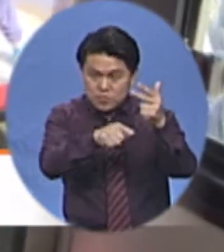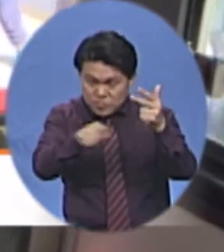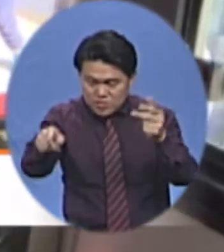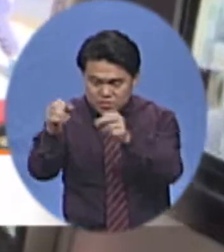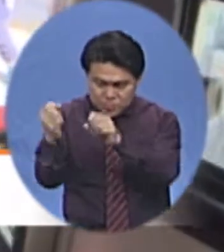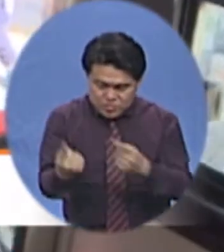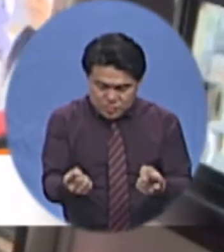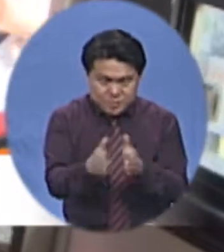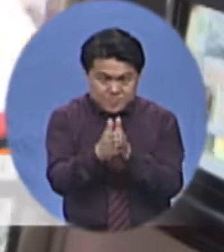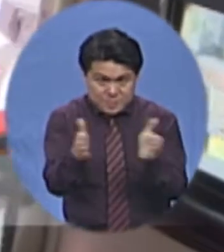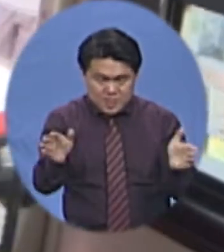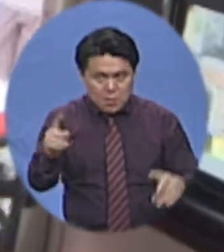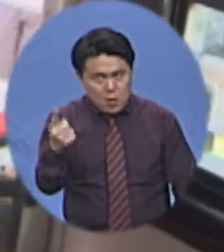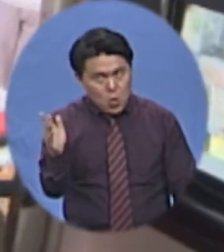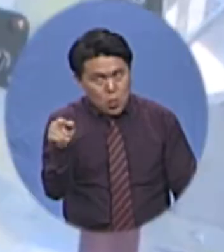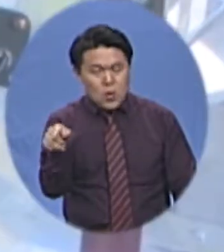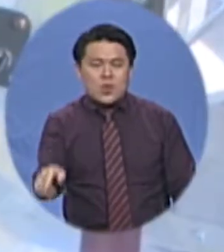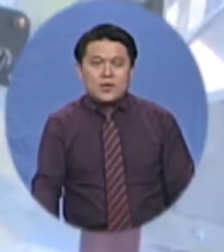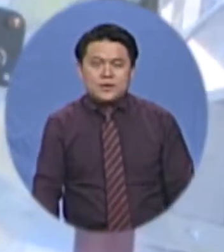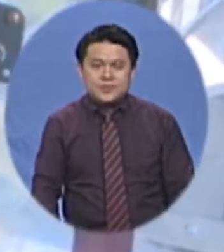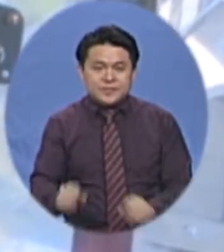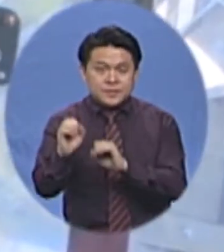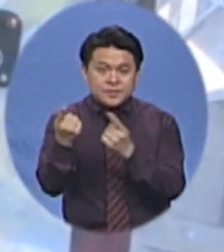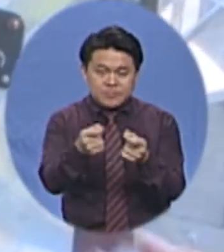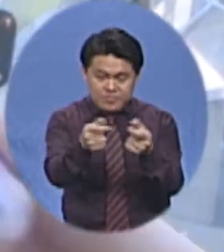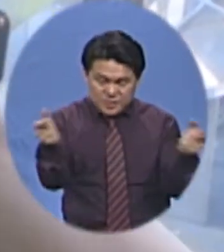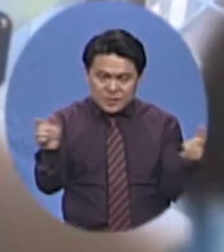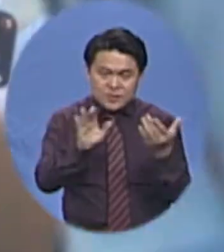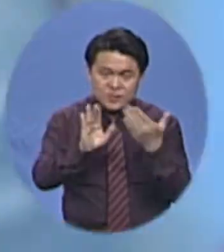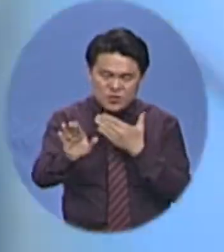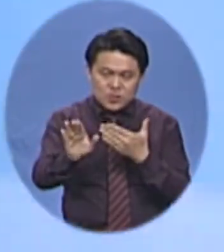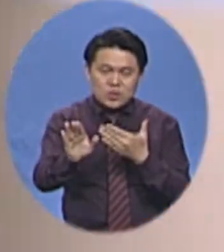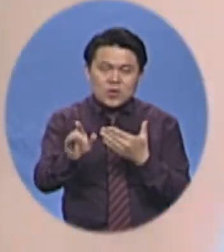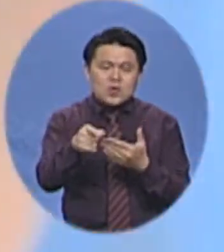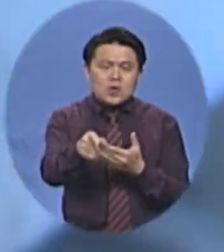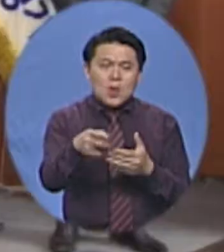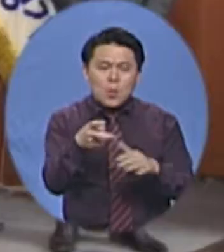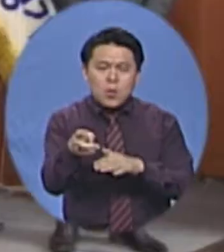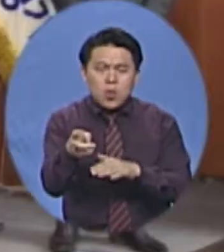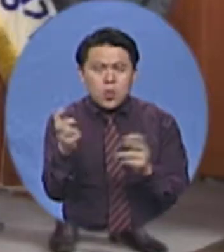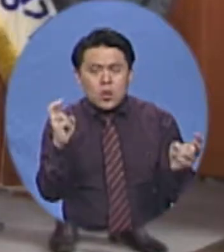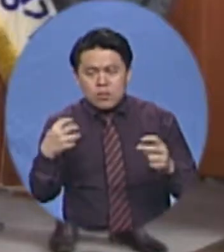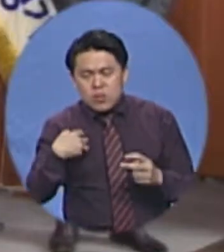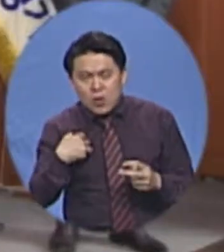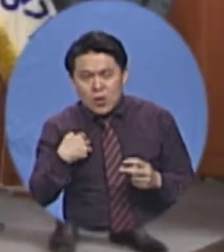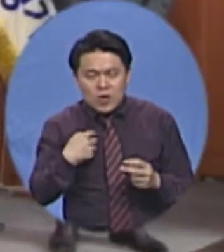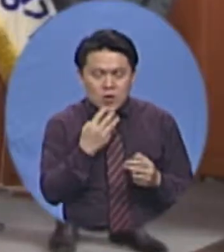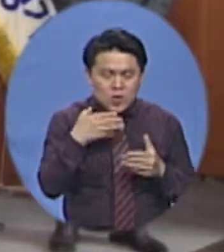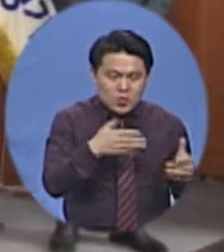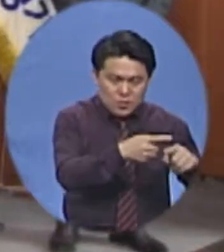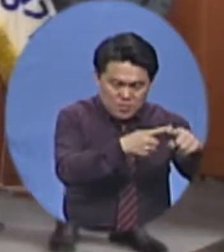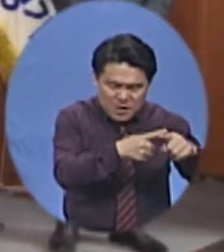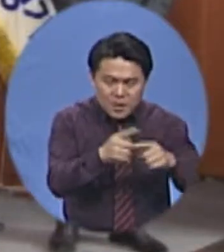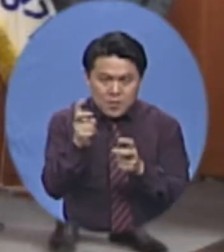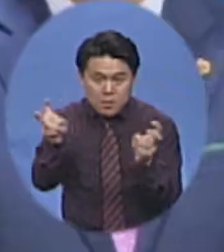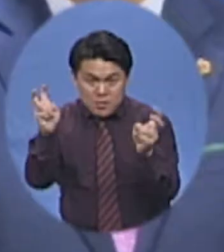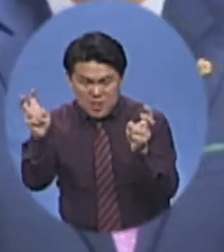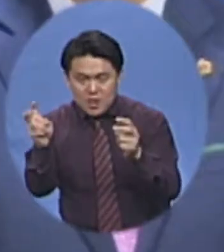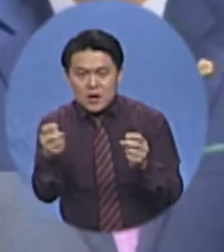29일부터 100원가량 내려갑니다. 할인 확대에 따른 추가 비용은 경기도와 버스업체가 절반씩 부담하기로